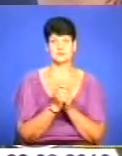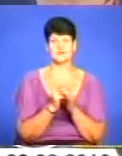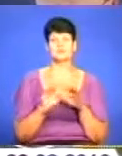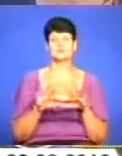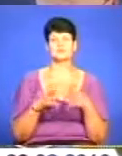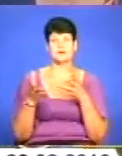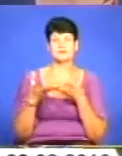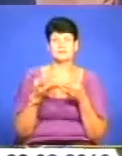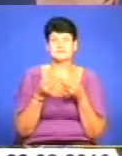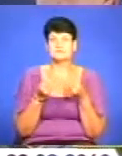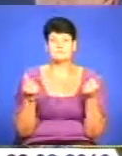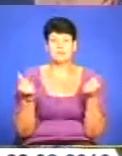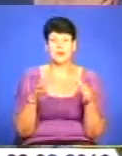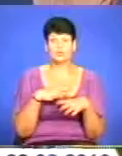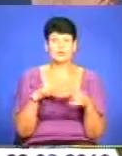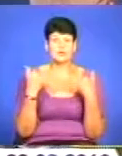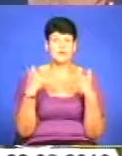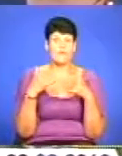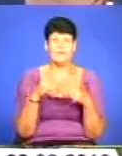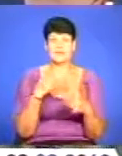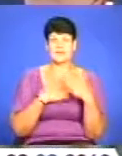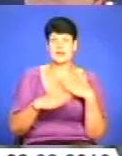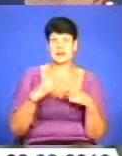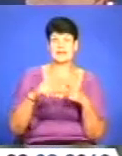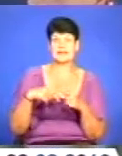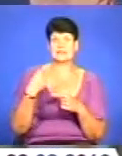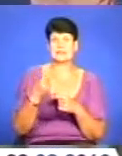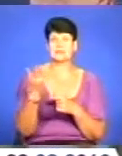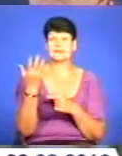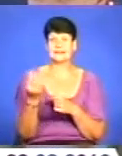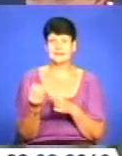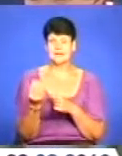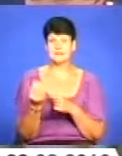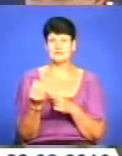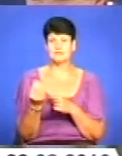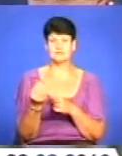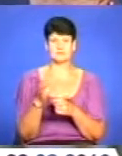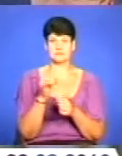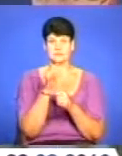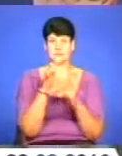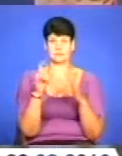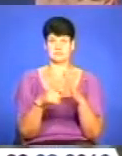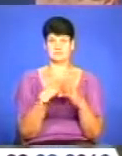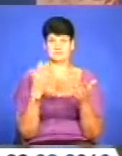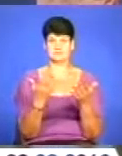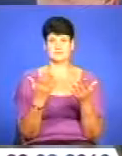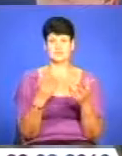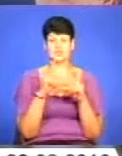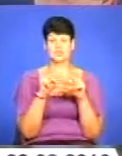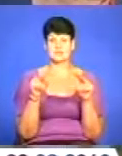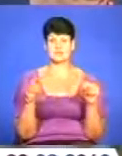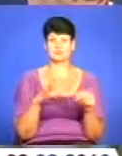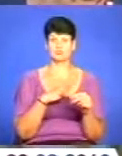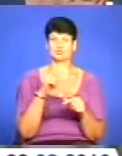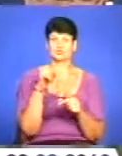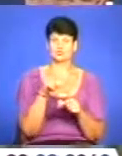пройшла, вони були здивовані, радісні. На наступний день вже їх було не впізнати, і вони щасливі, що тут